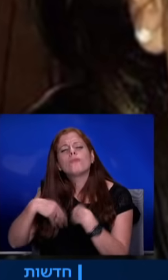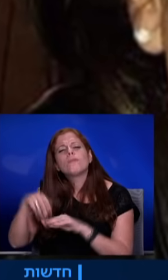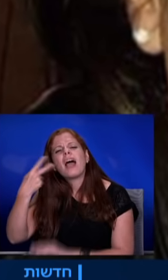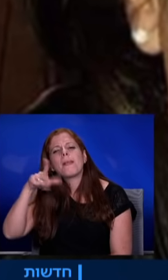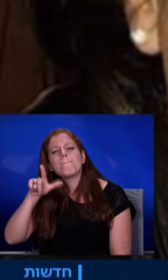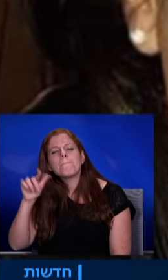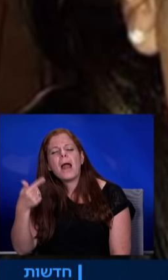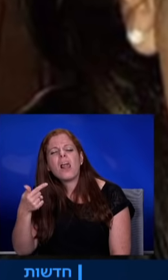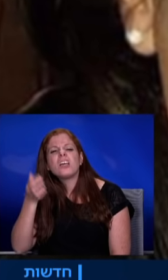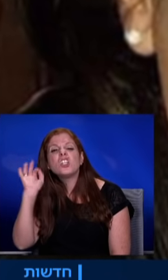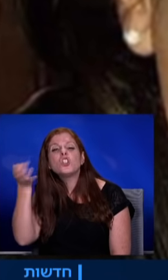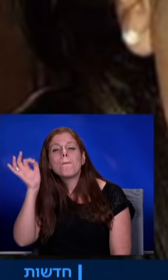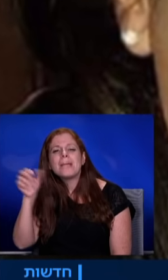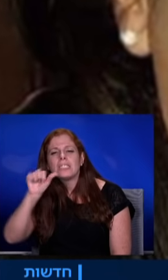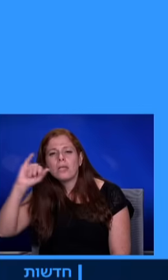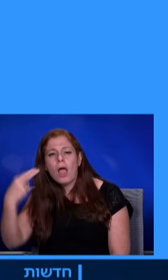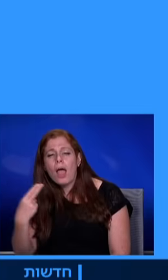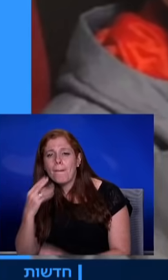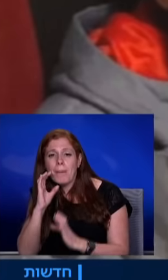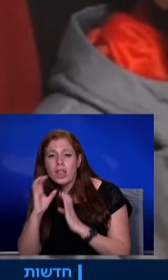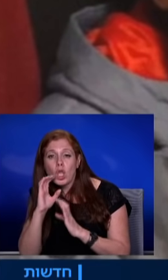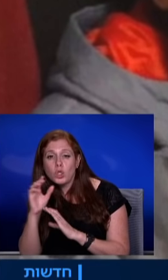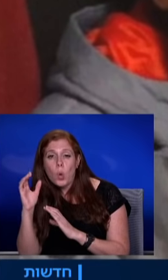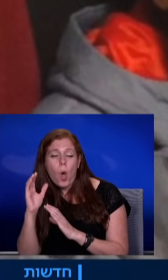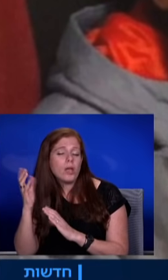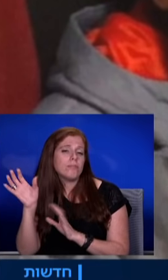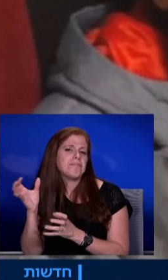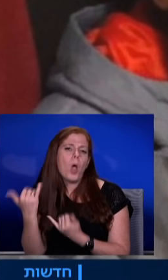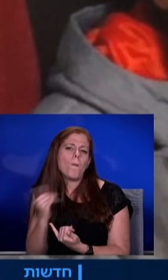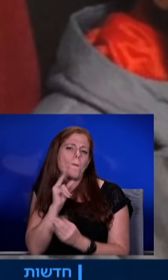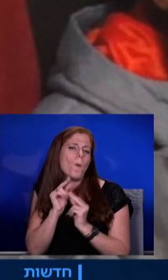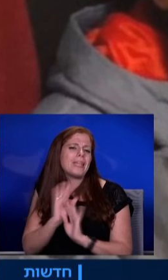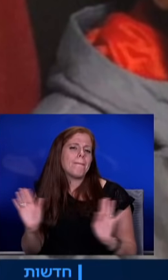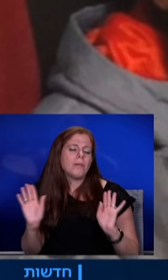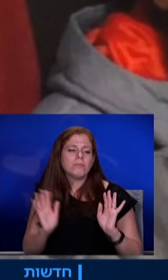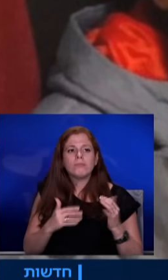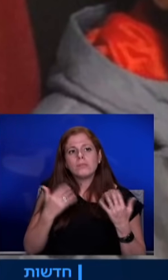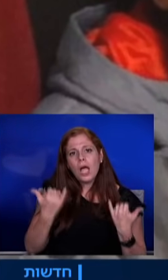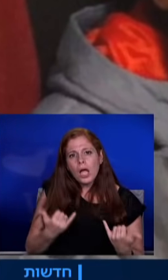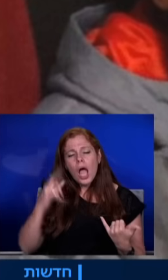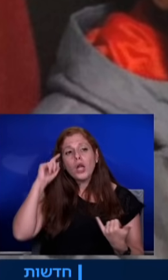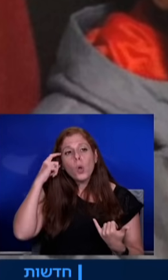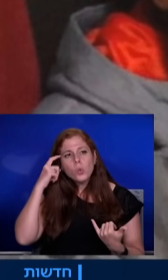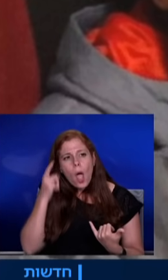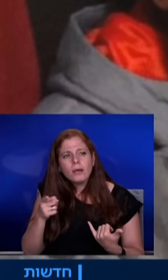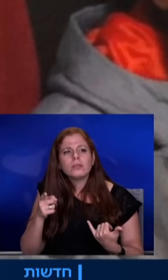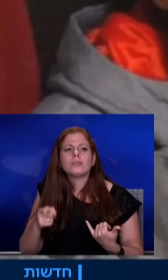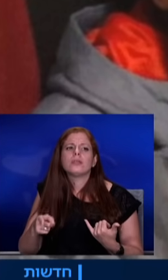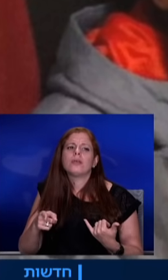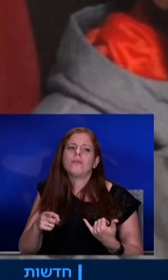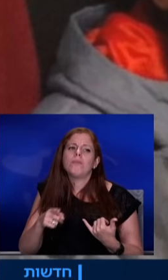איה בתקשורת, היום הם ממעטים לדבר. אנחנו כרגע דואגים למצבו הבריאותי והנפשי,